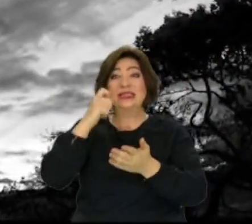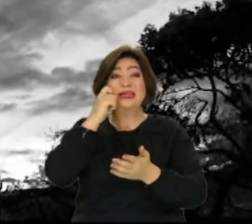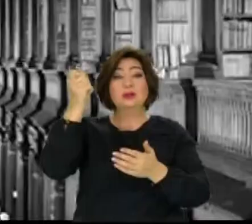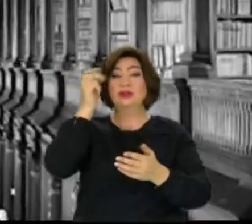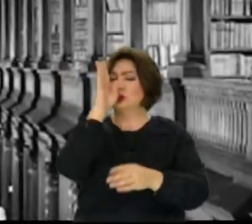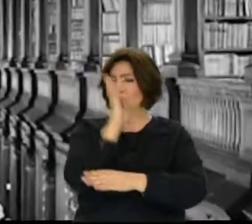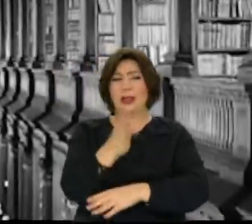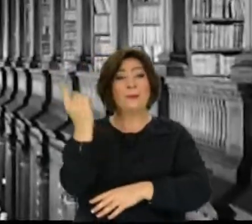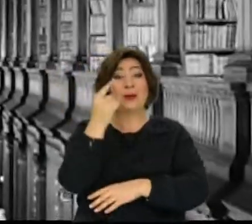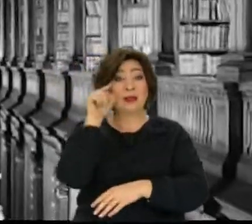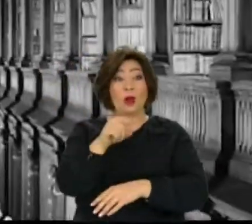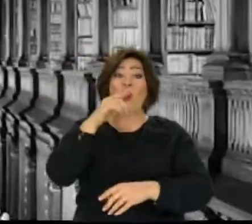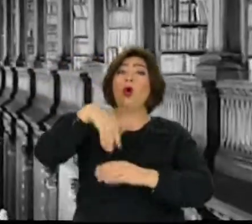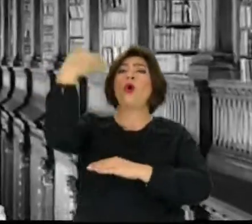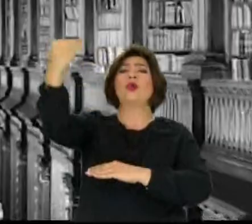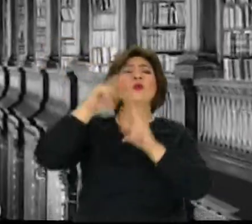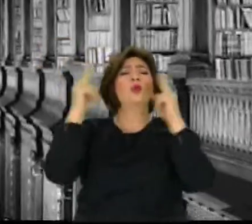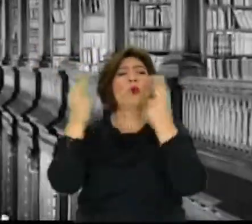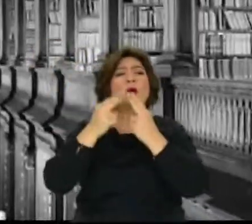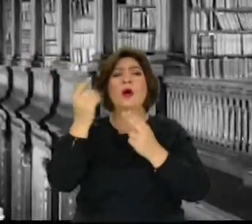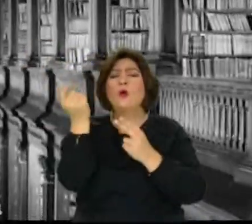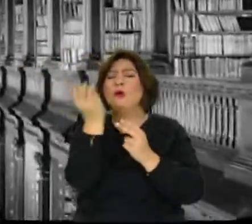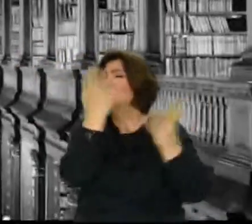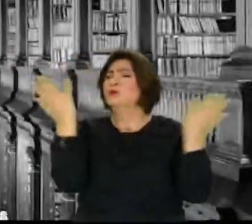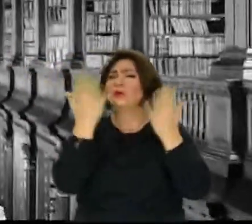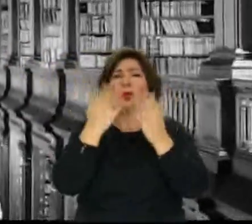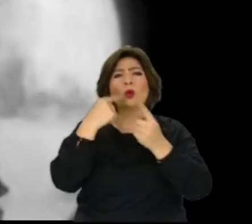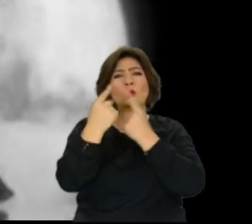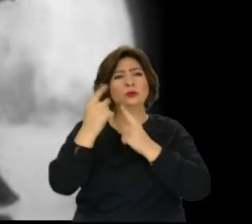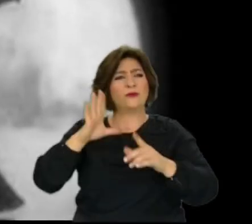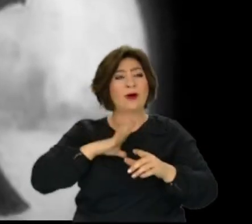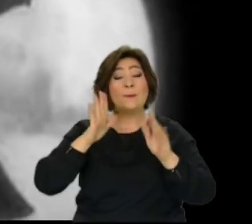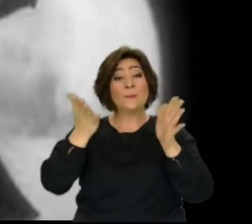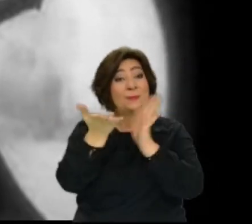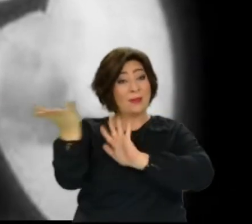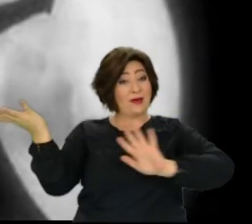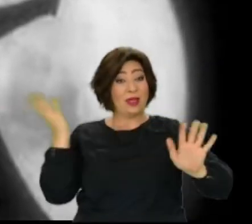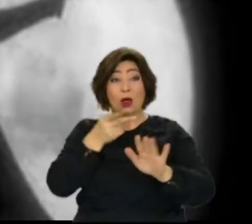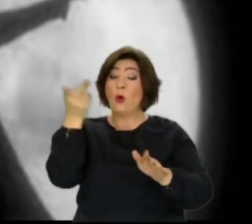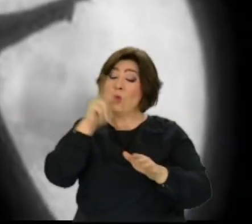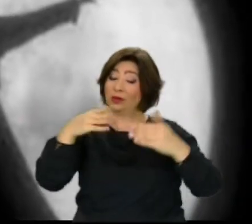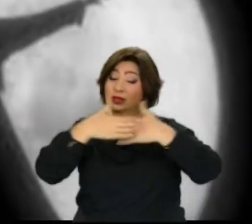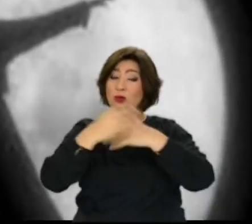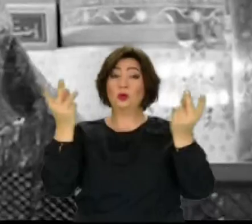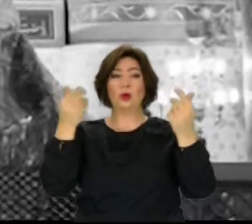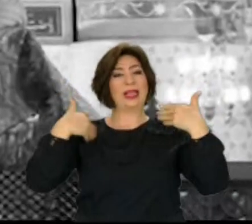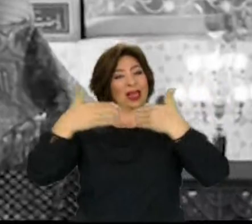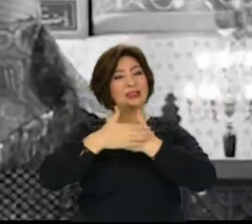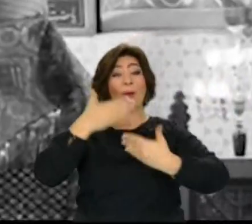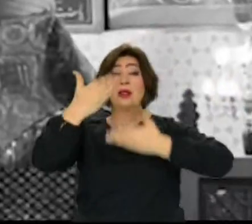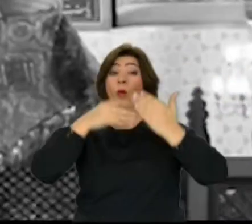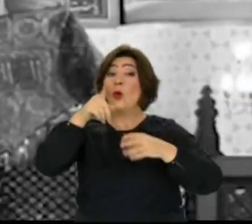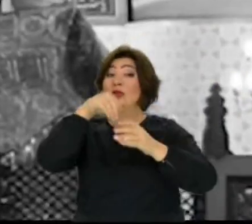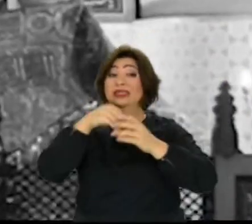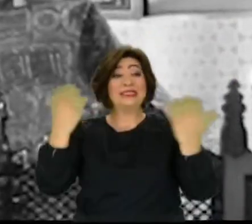şartlarından biridir. Öteki dünya birçok mutasavvıf içinde üzerine bir ömür boyu düşünülmüş bir konudur. Mevlana ölüm gecesini düğün gecesi olarak tarif etmiştir. Çünkü onun için